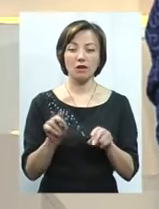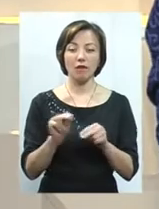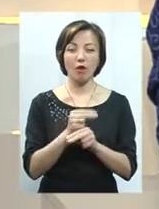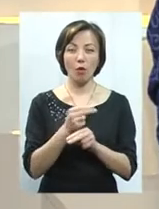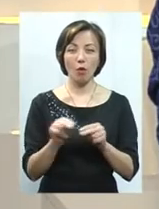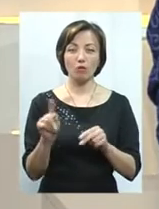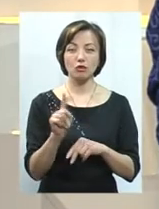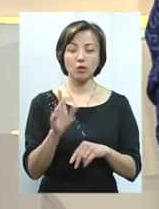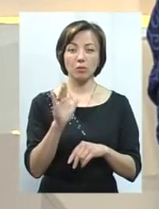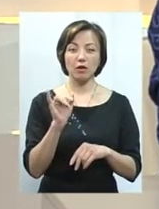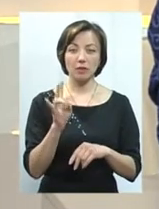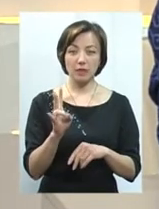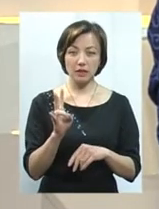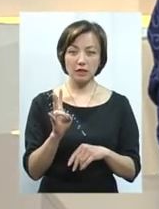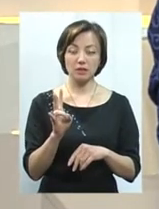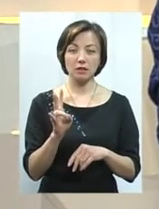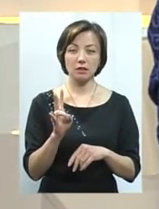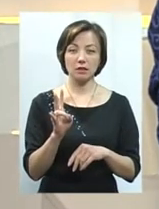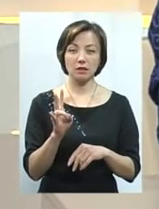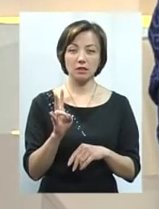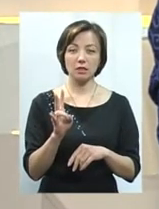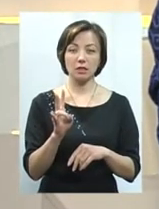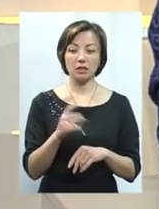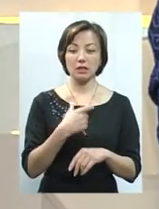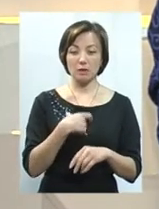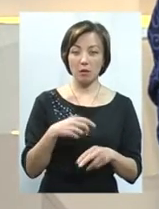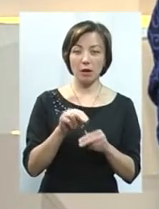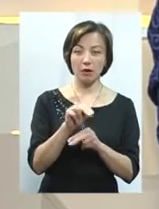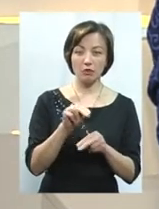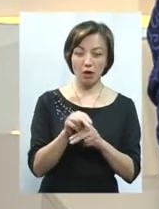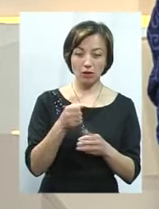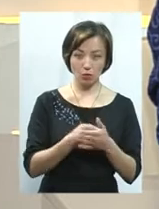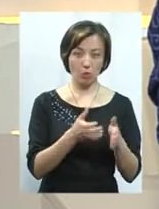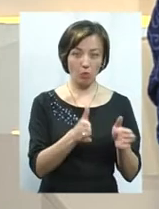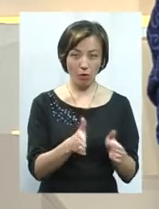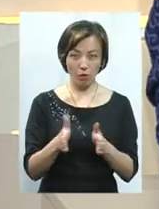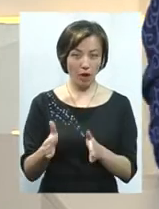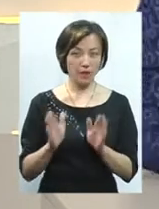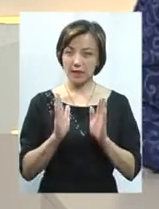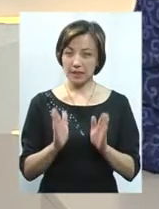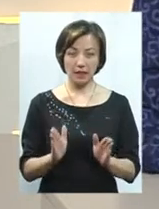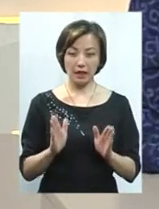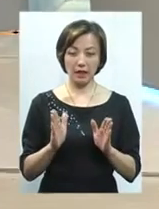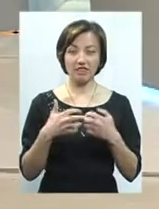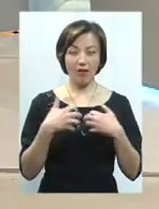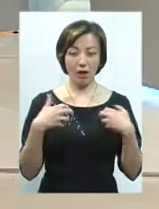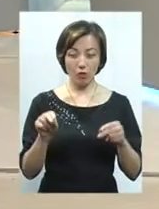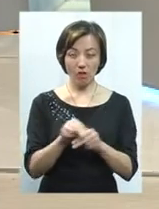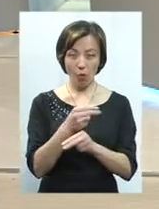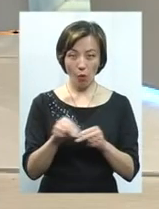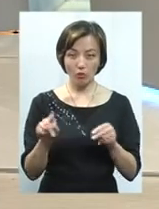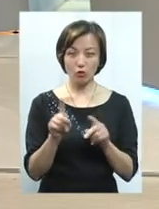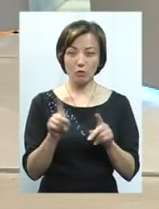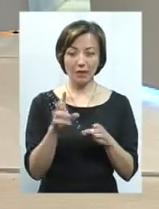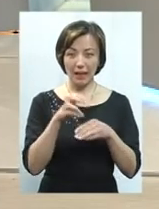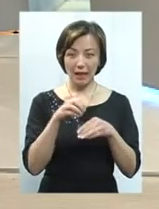щоб він і себе привчати теж до певного порядку, правда ж? Не тільки тварину виховувати, щоб вона там